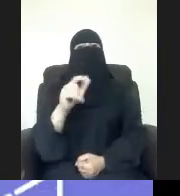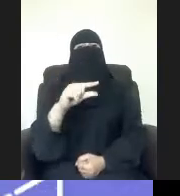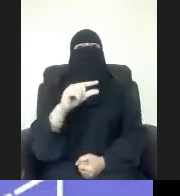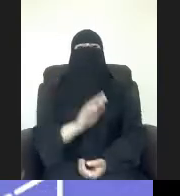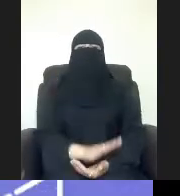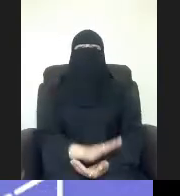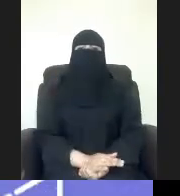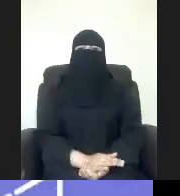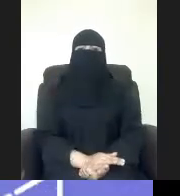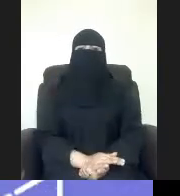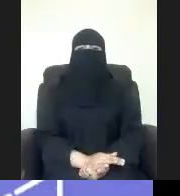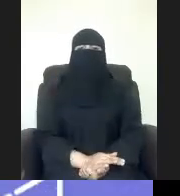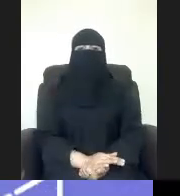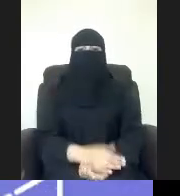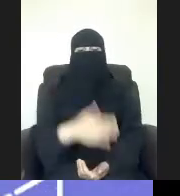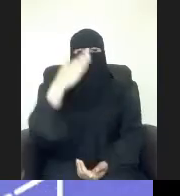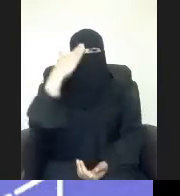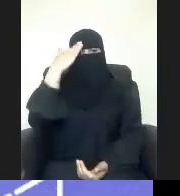حضوركم هذه الليلة.